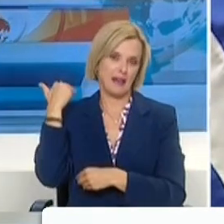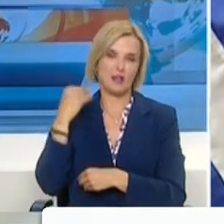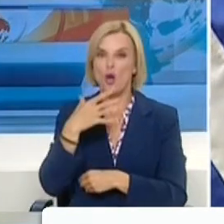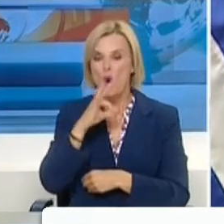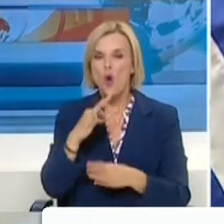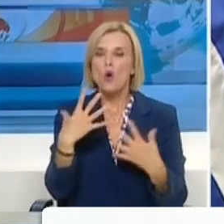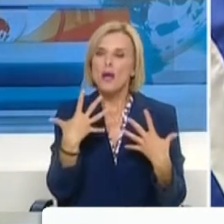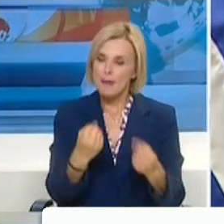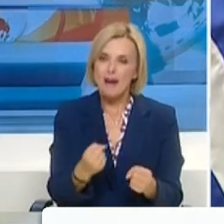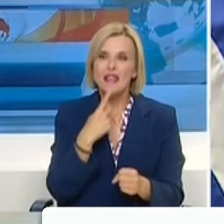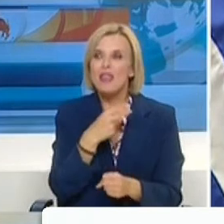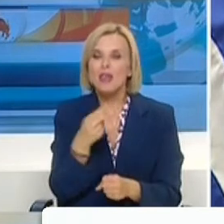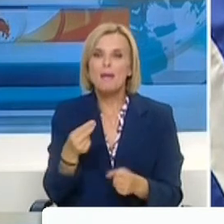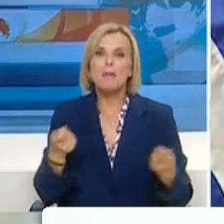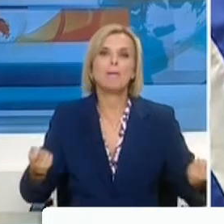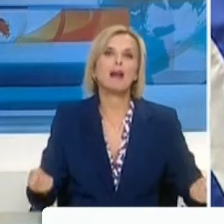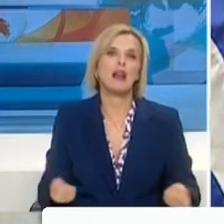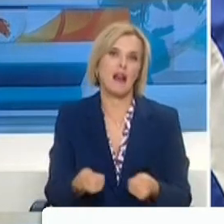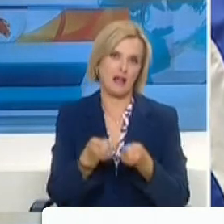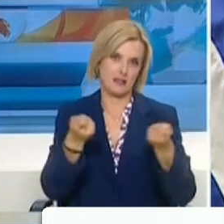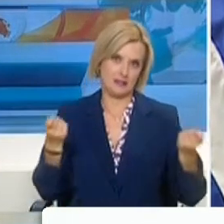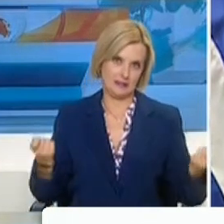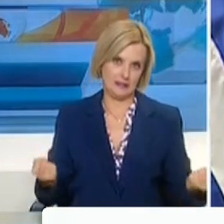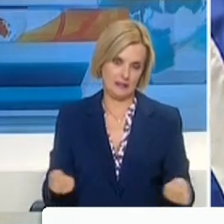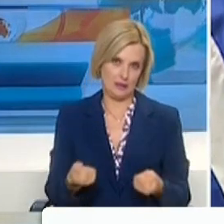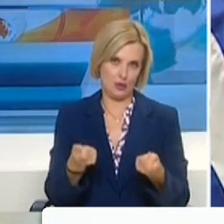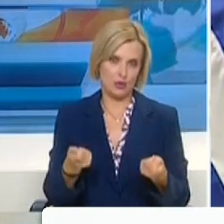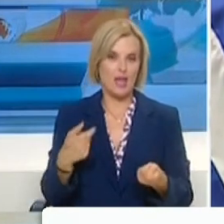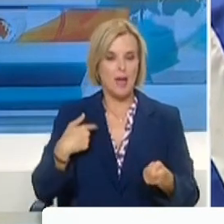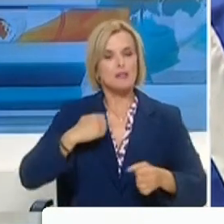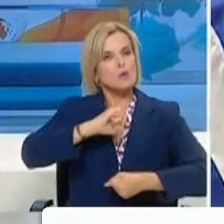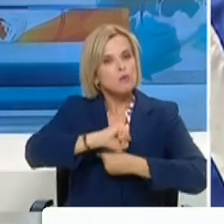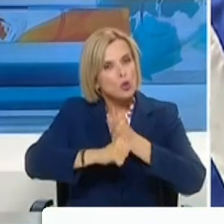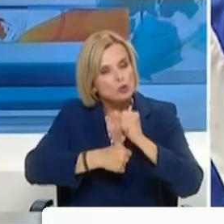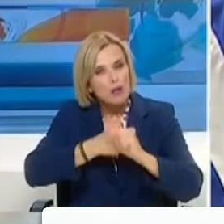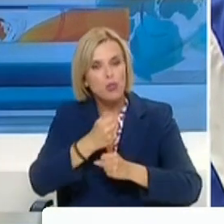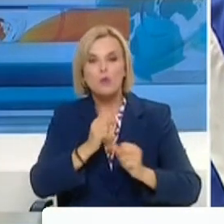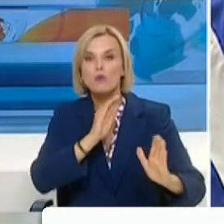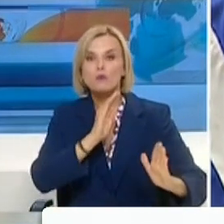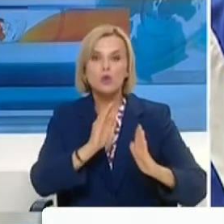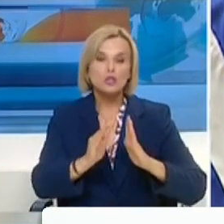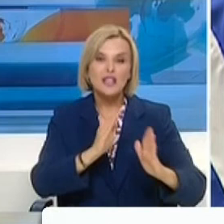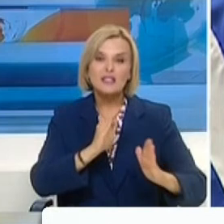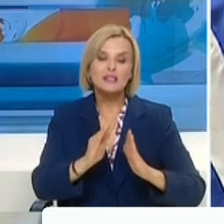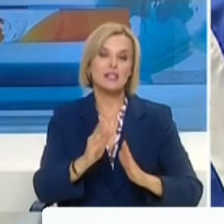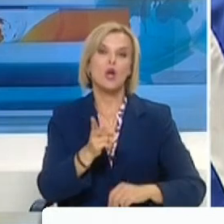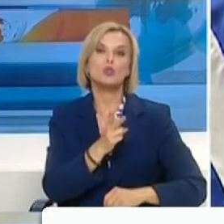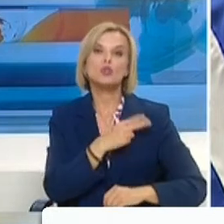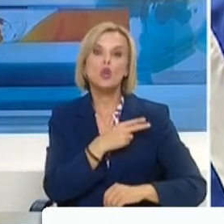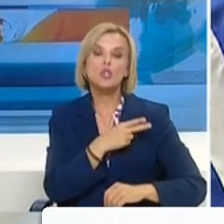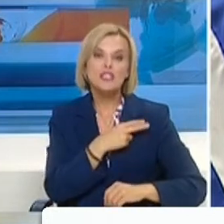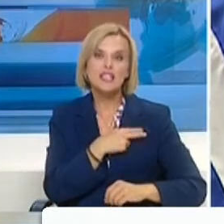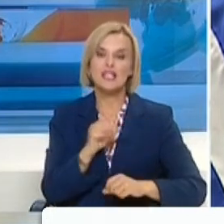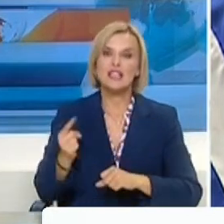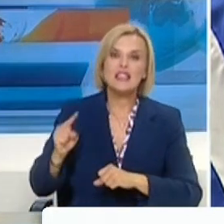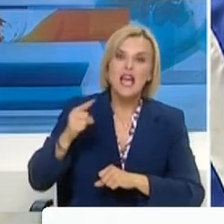επιστήμη. Και προσπαθούν όλοι με τον καλύτερο δυνατό τρόπο προστασίας να επιτρέψουν τη διεξαγωγή